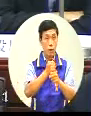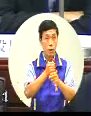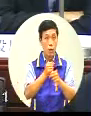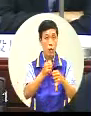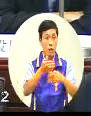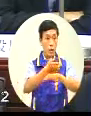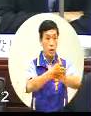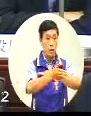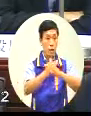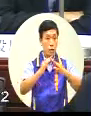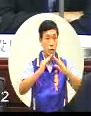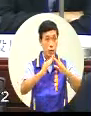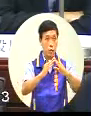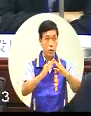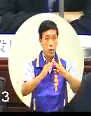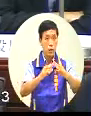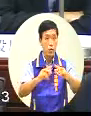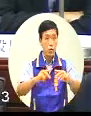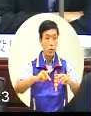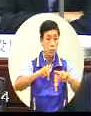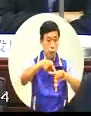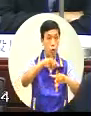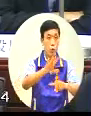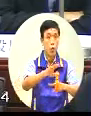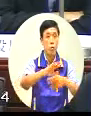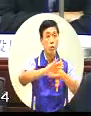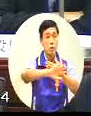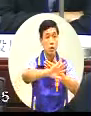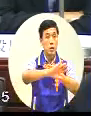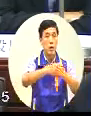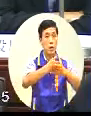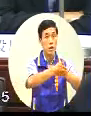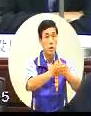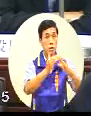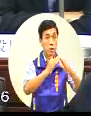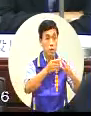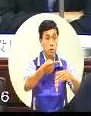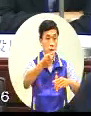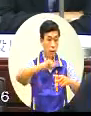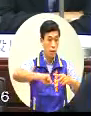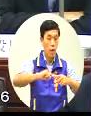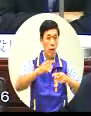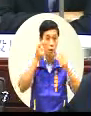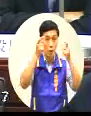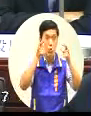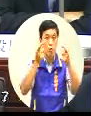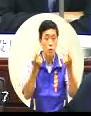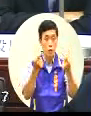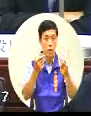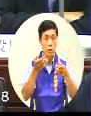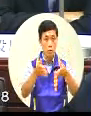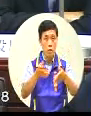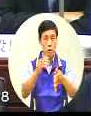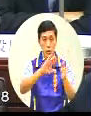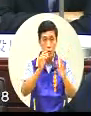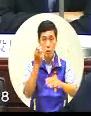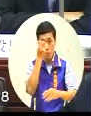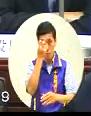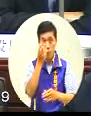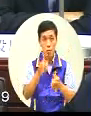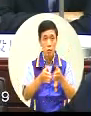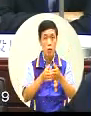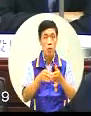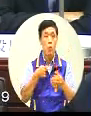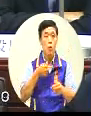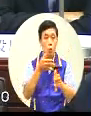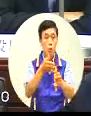问题，那其他县市移到我们这边也要去掌控它的一些状况，所以我的目的是跟刚刚您问的这个重点是一